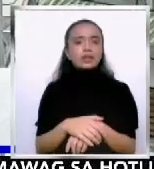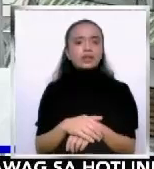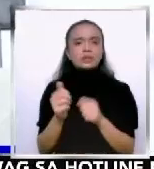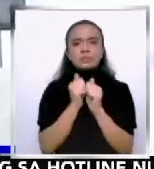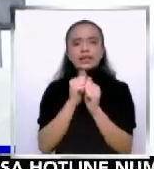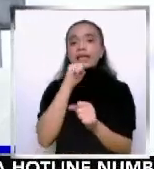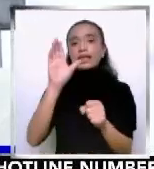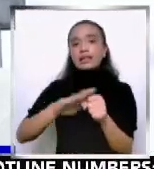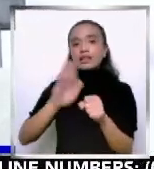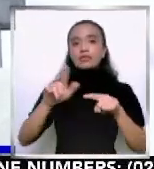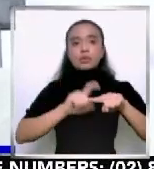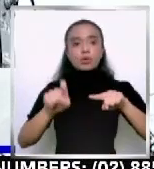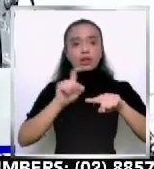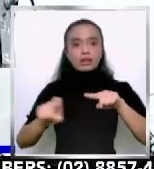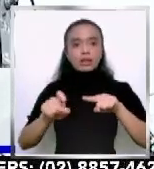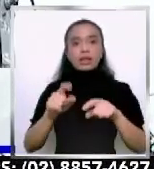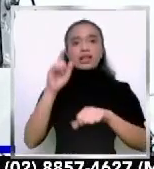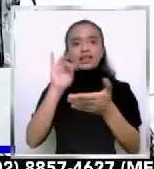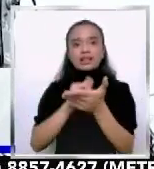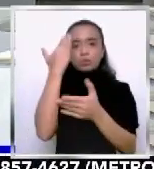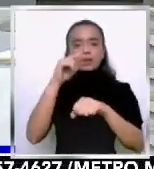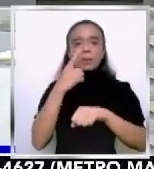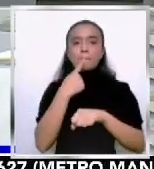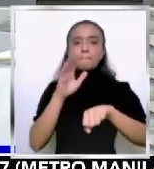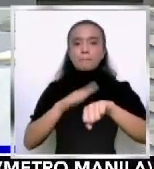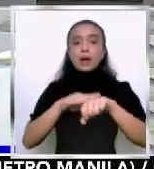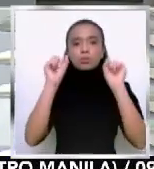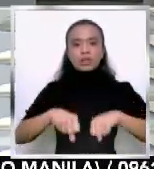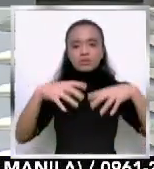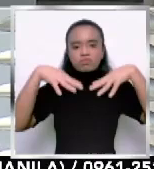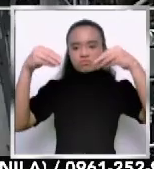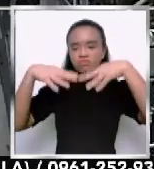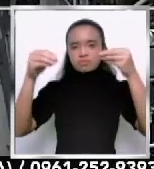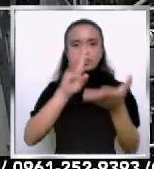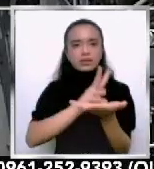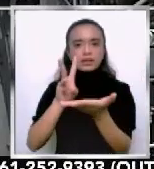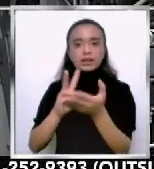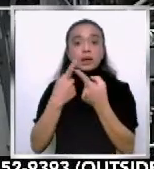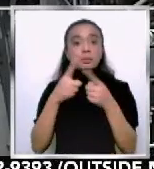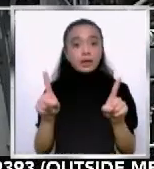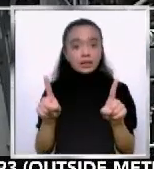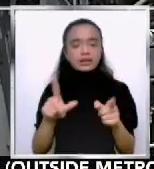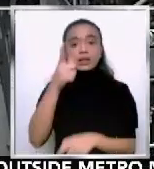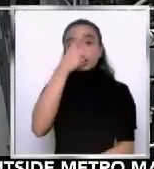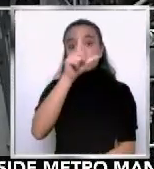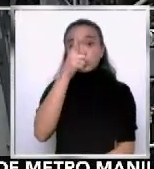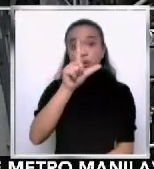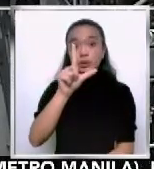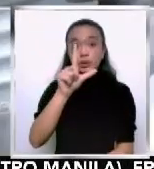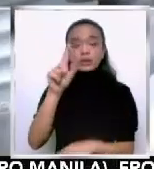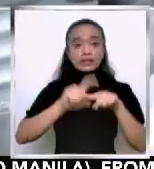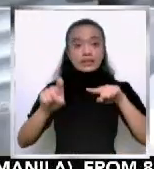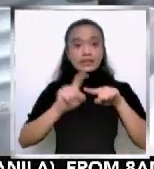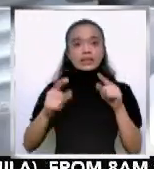sa Luzon at posible ang rotational brownouts. Pero nakailalim pa rin sa yellow alert ang Luzon grid hanggang alas 8